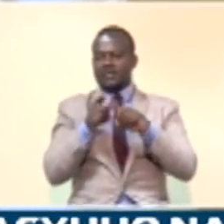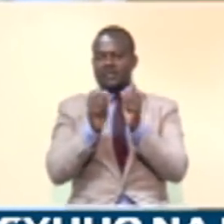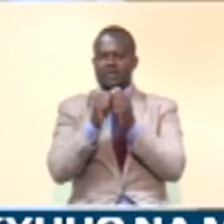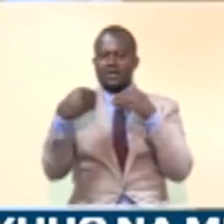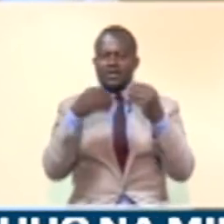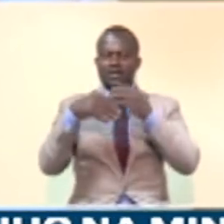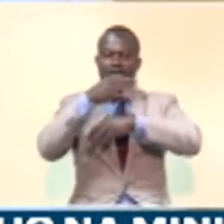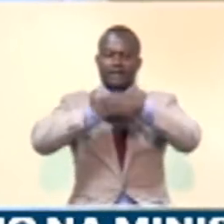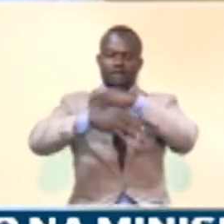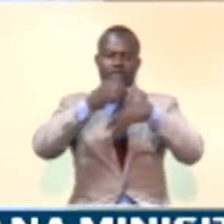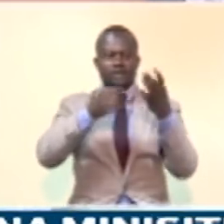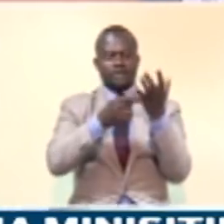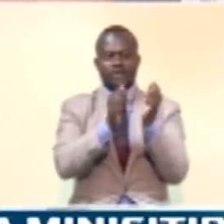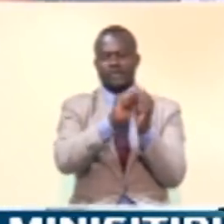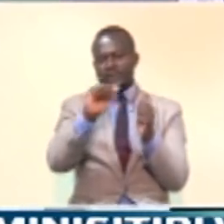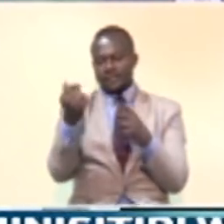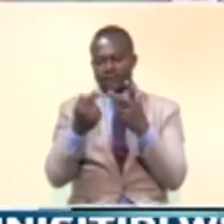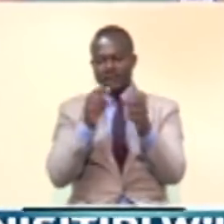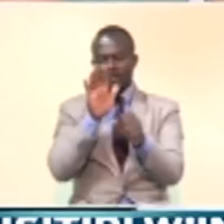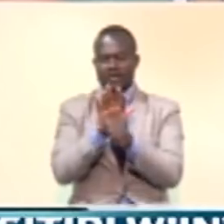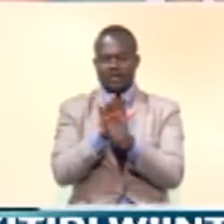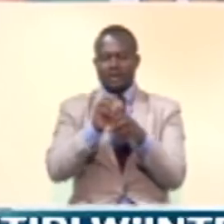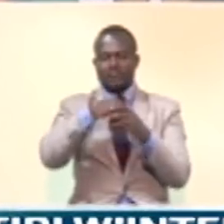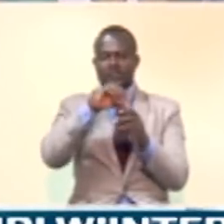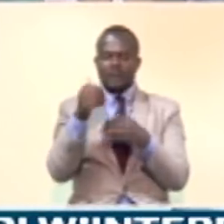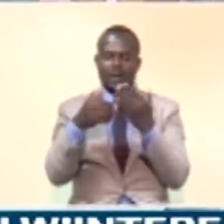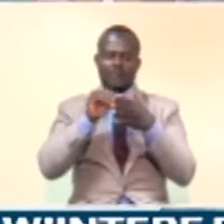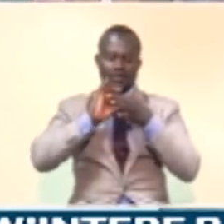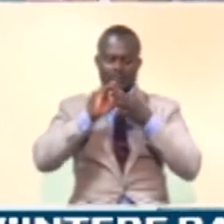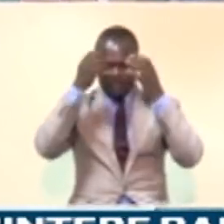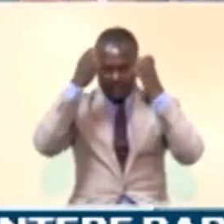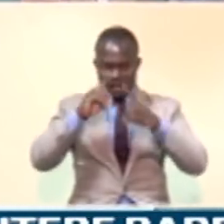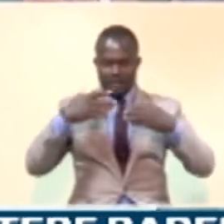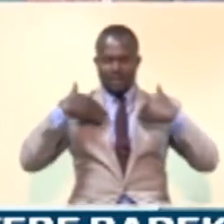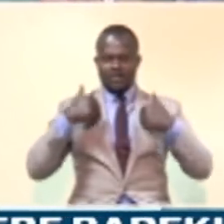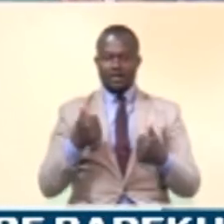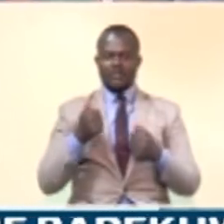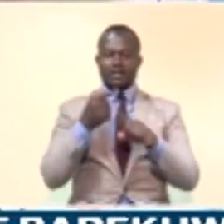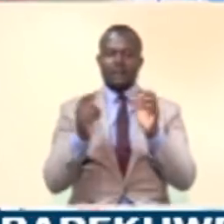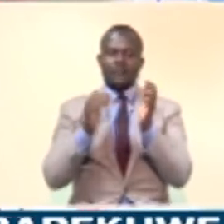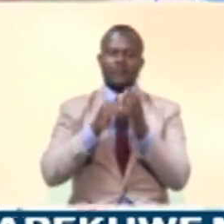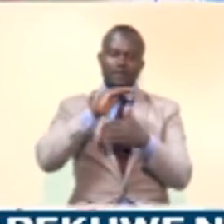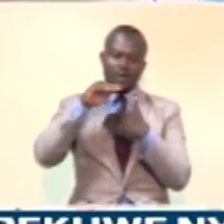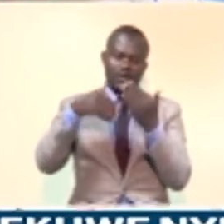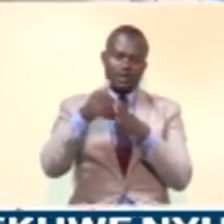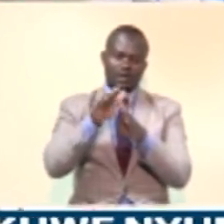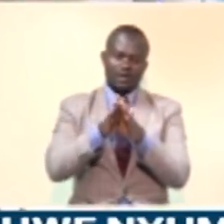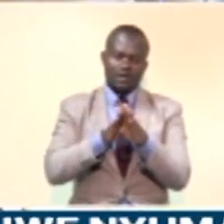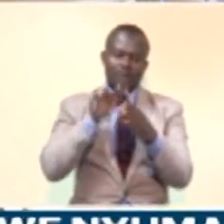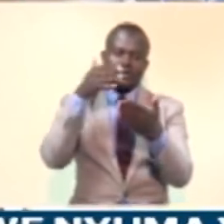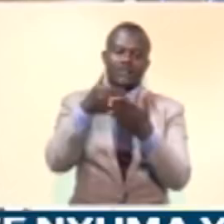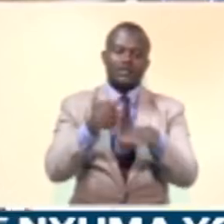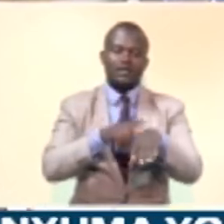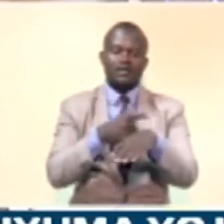by'inganda ibikoresho by'ikoranabuhanga n'ibindi byinshi mu bindi harimo ubufatanye mu burezi ubuzima gusa byose byaje kugenda bigurunege kugeza ubwo